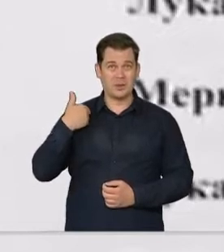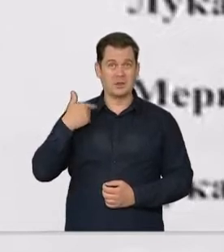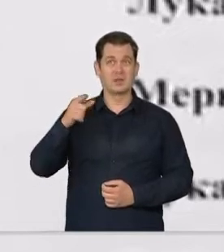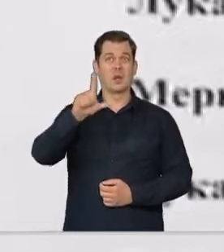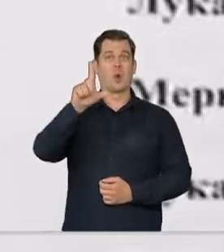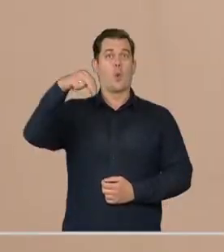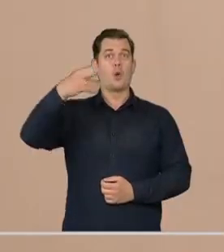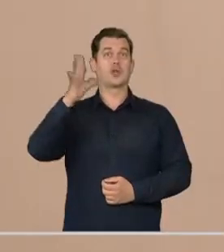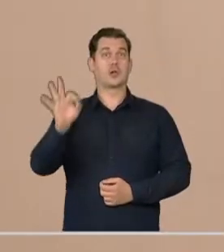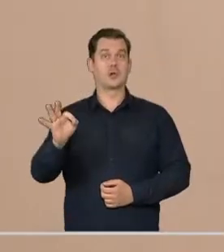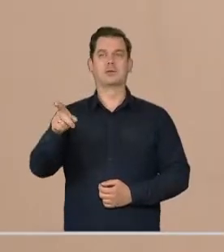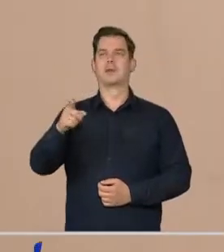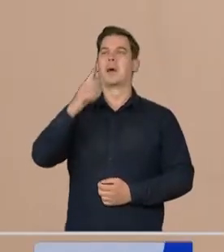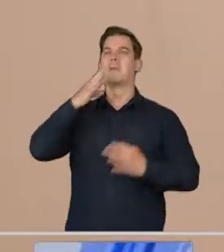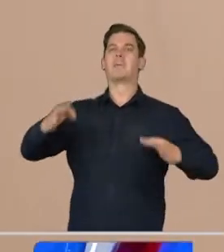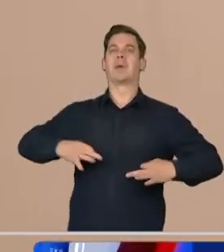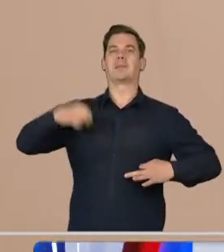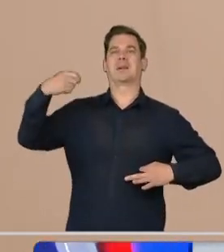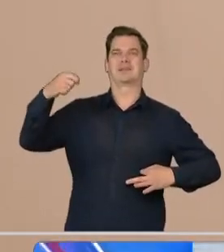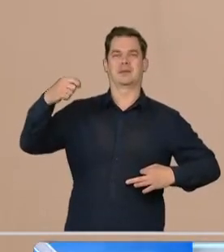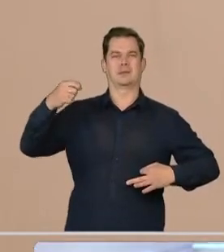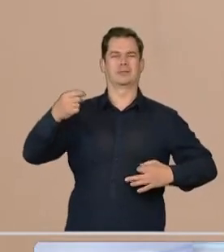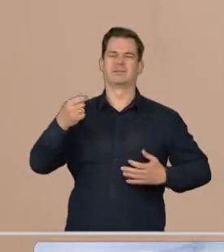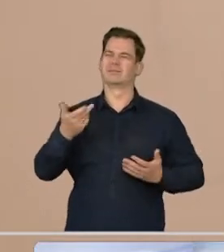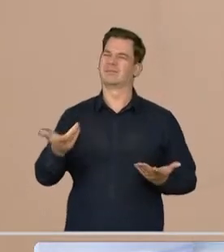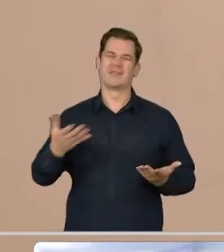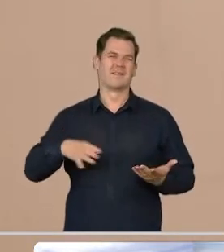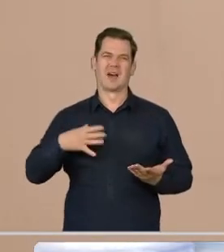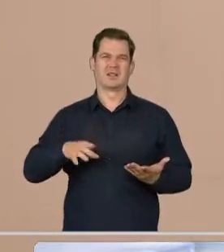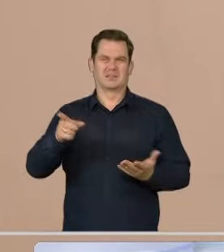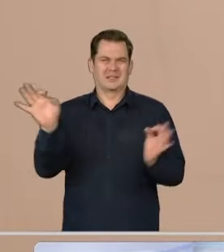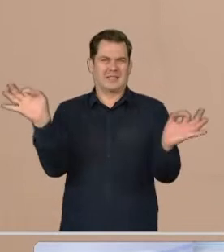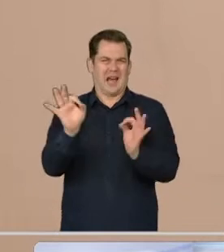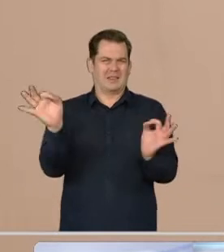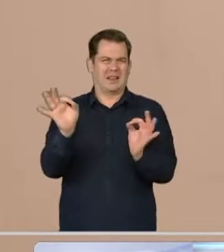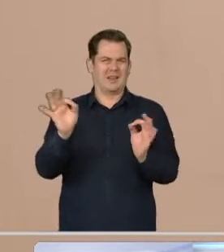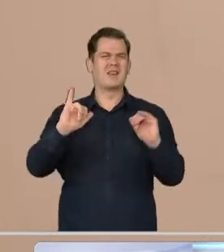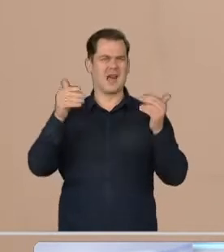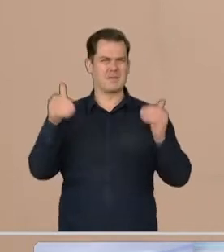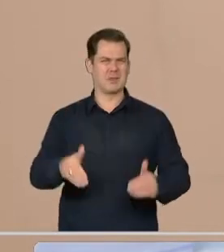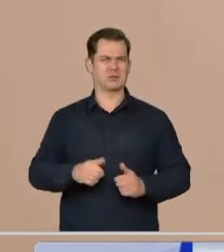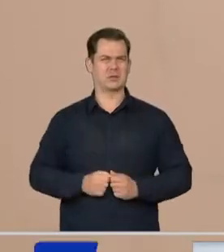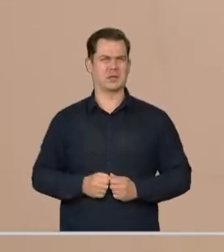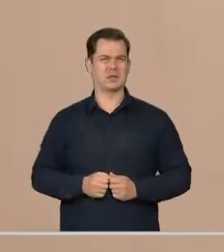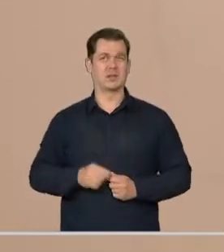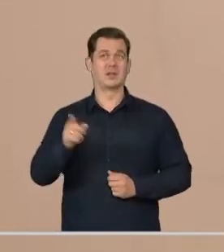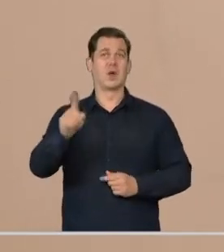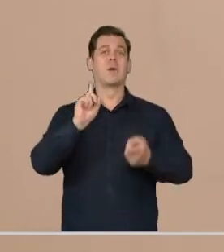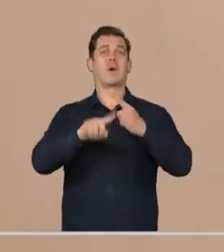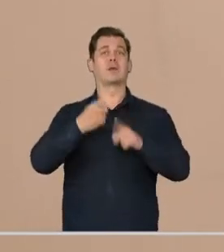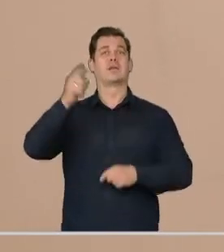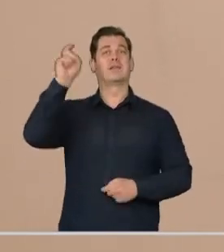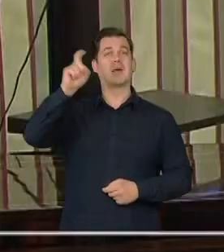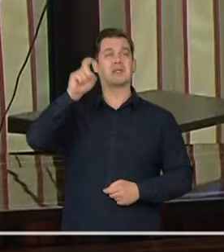Łukaszenkę uwiarygadnia na arenie międzynarodowej, no to jest jeden z tych skandali, które tę politykę niemiecką